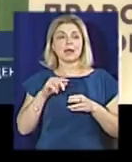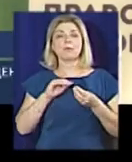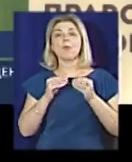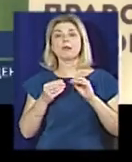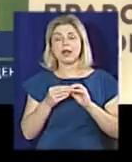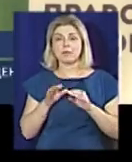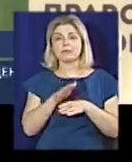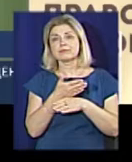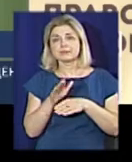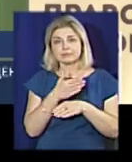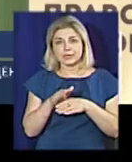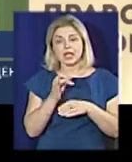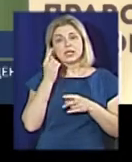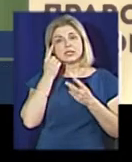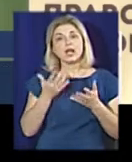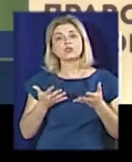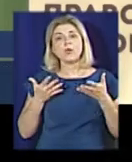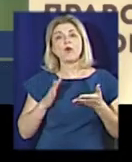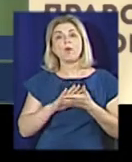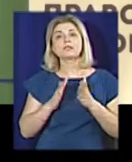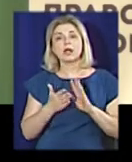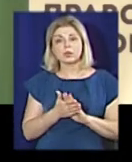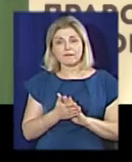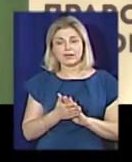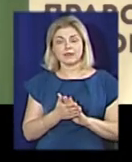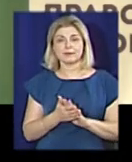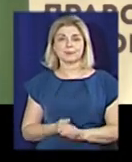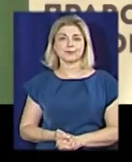розкладаємо її на складову, з'ясовуємо обставини і